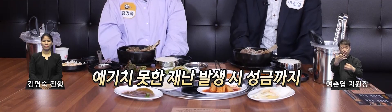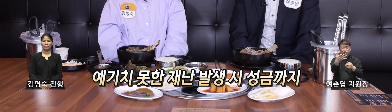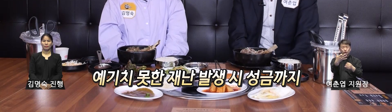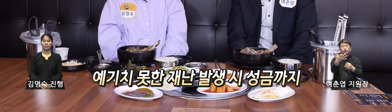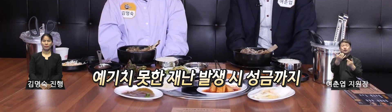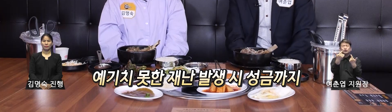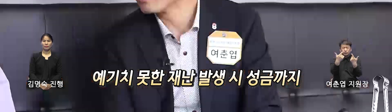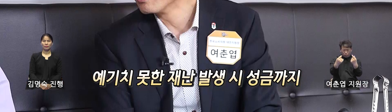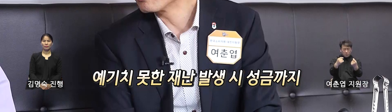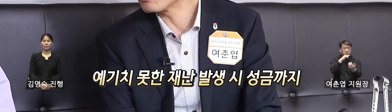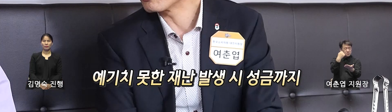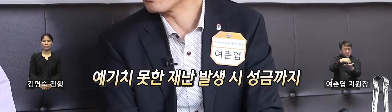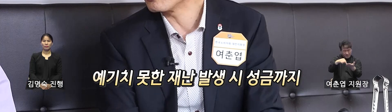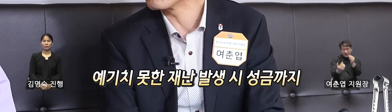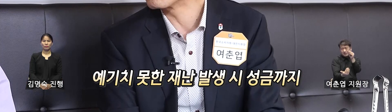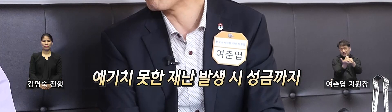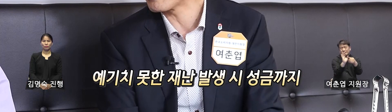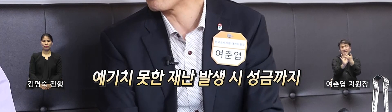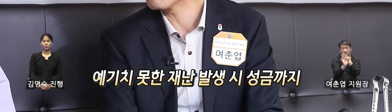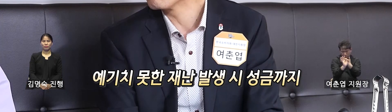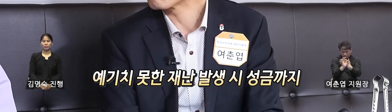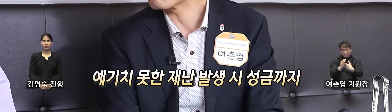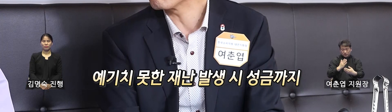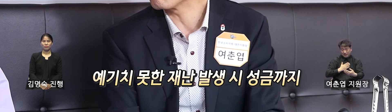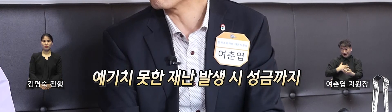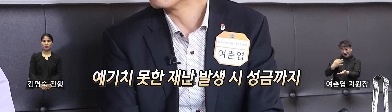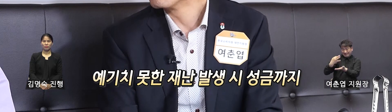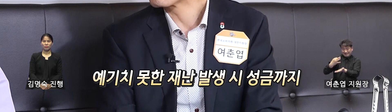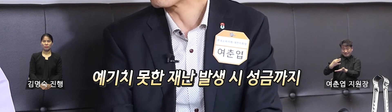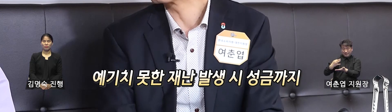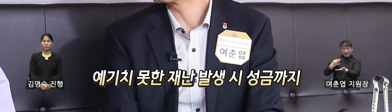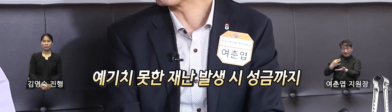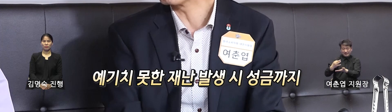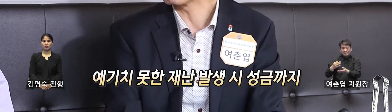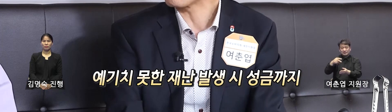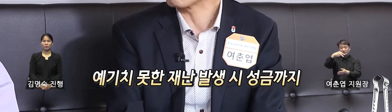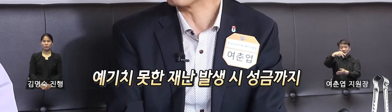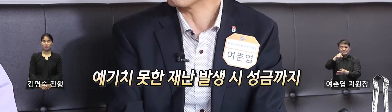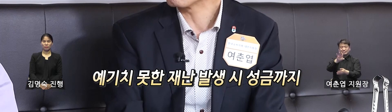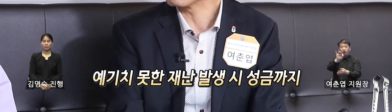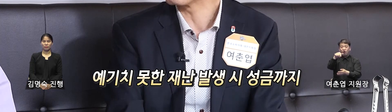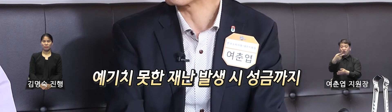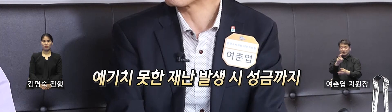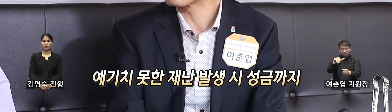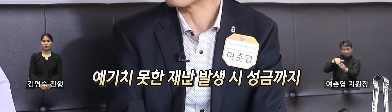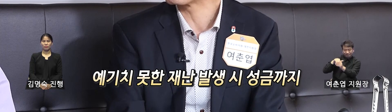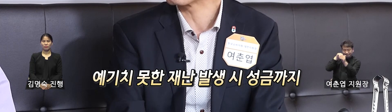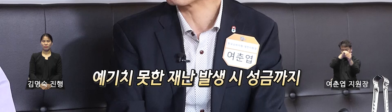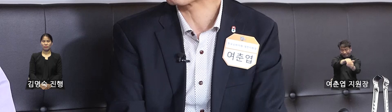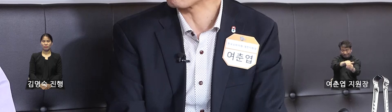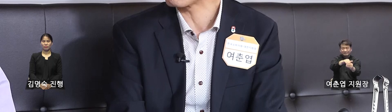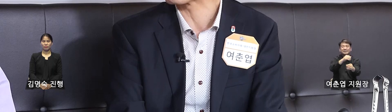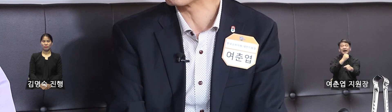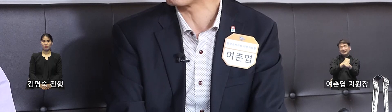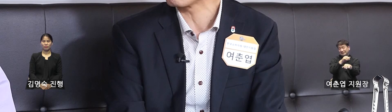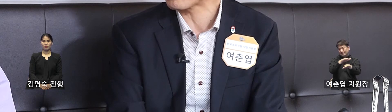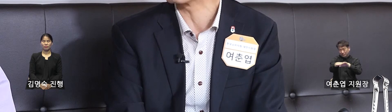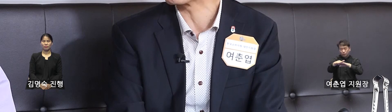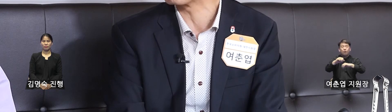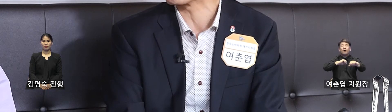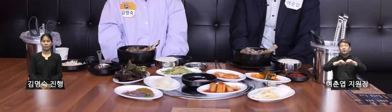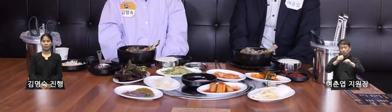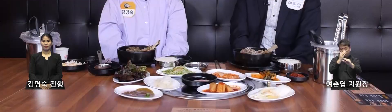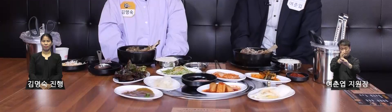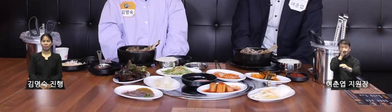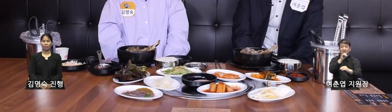상황이 발생하게 되면은 저희들이 일정 금액 또 성금도 하고 그런 식으로 또 활동을